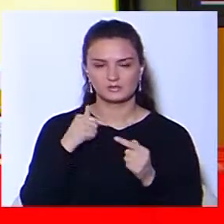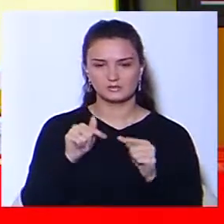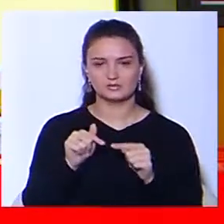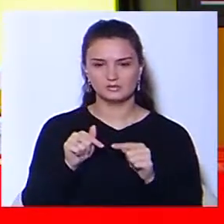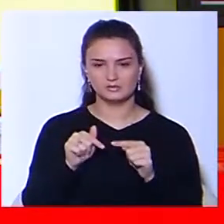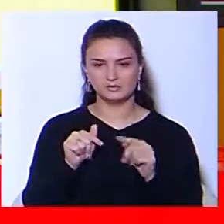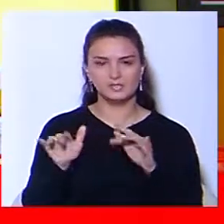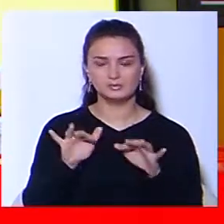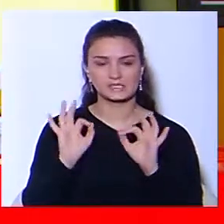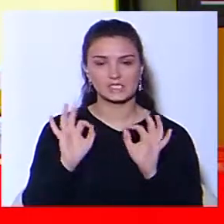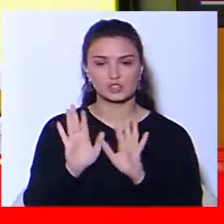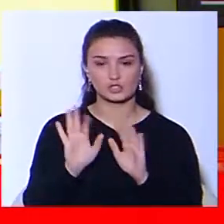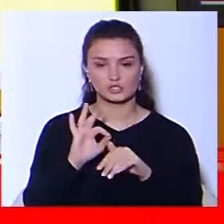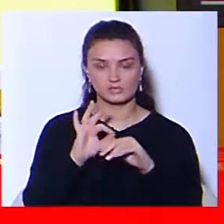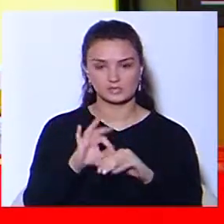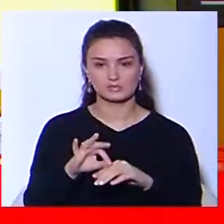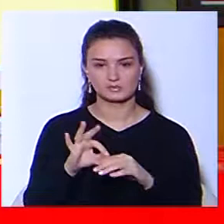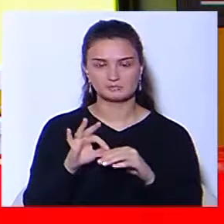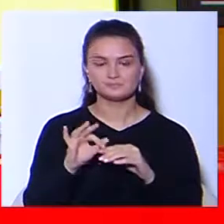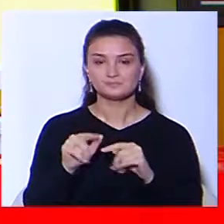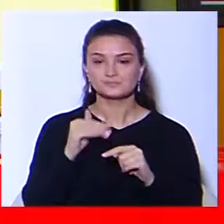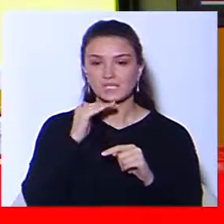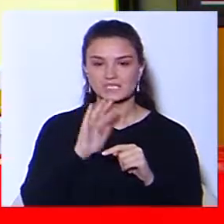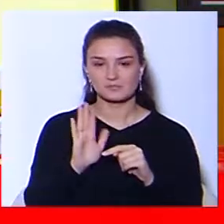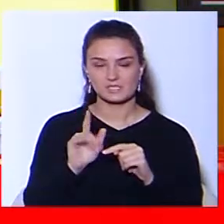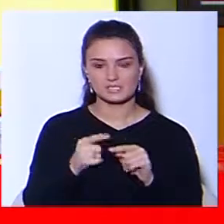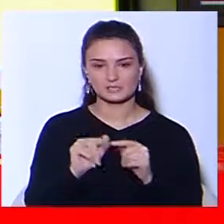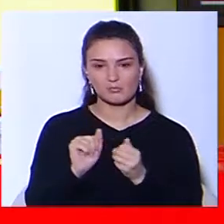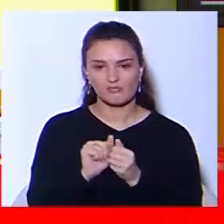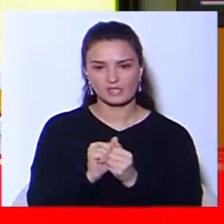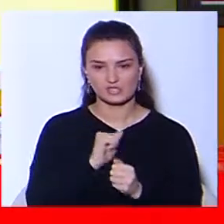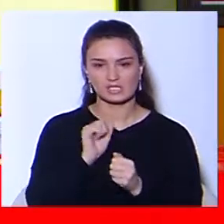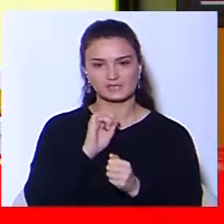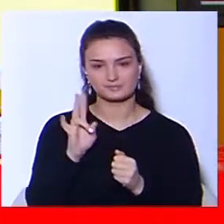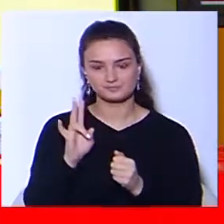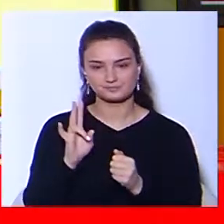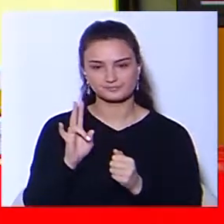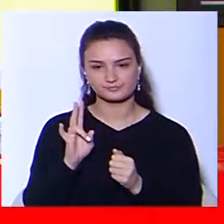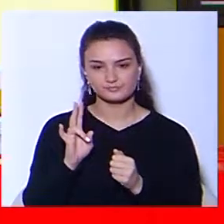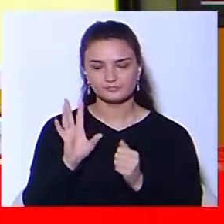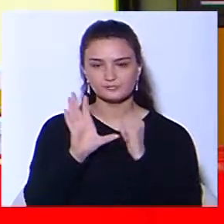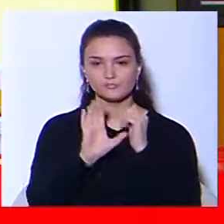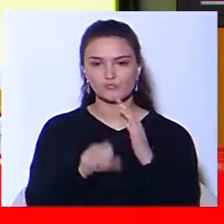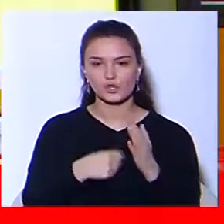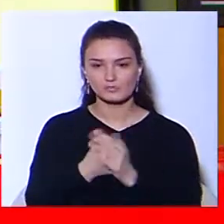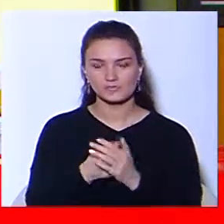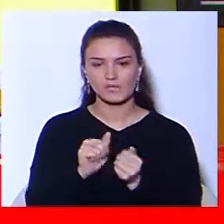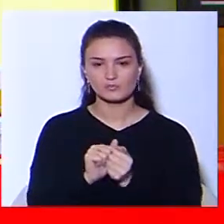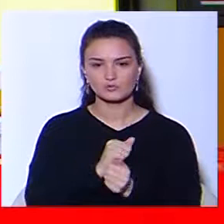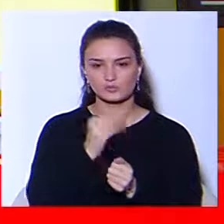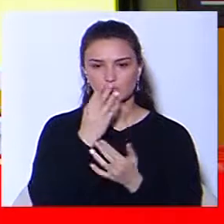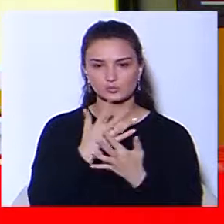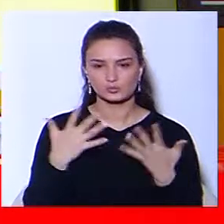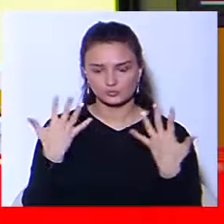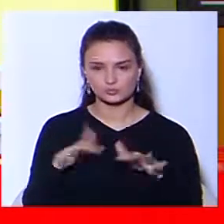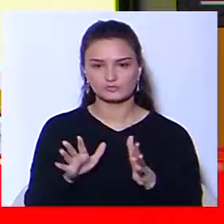ამ პროცესს არასწორად ჩავატარებთ, ანუ არასაკმარისად გამოვაშრეთ, ან ბოლომდე გამომშრალი პროდუქტი